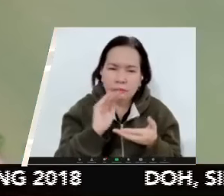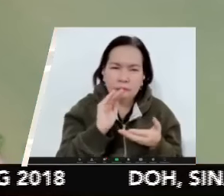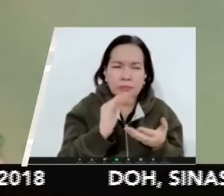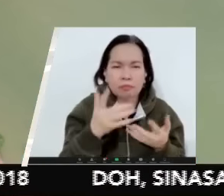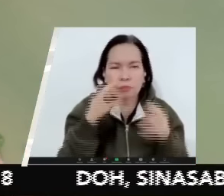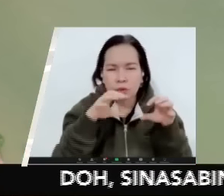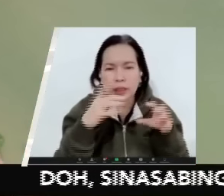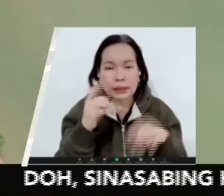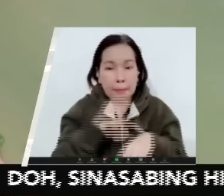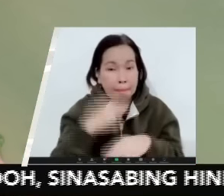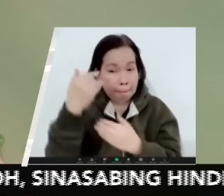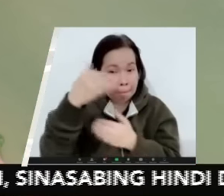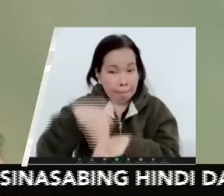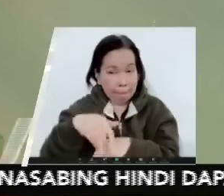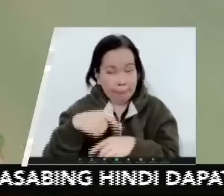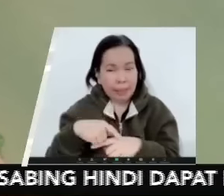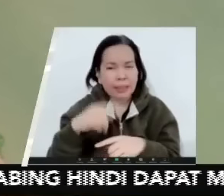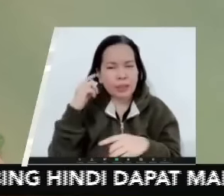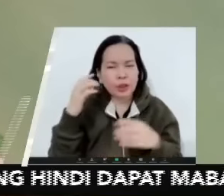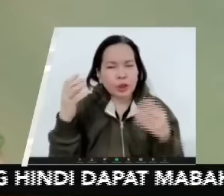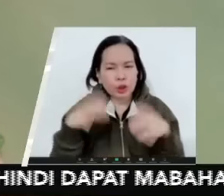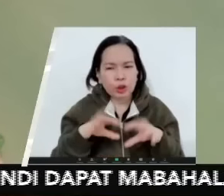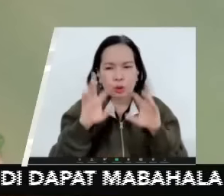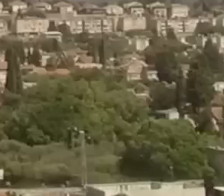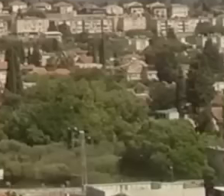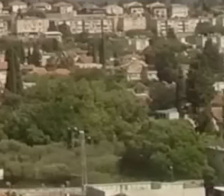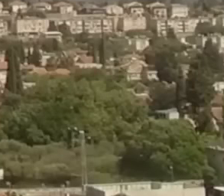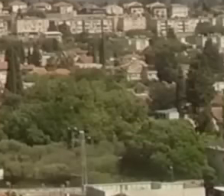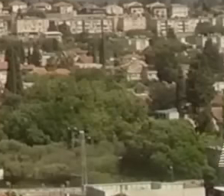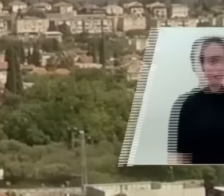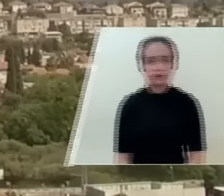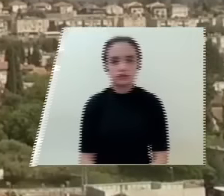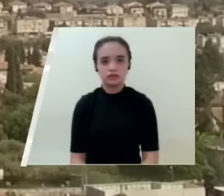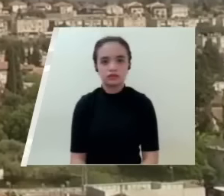May chance rin ng ulan sa Metro Manila.